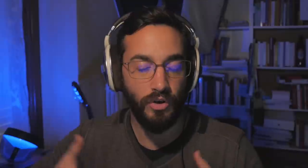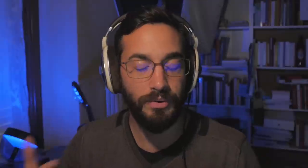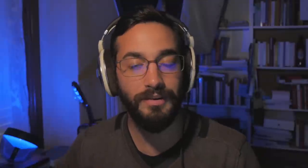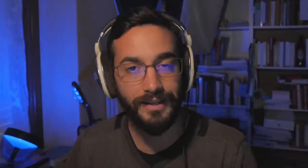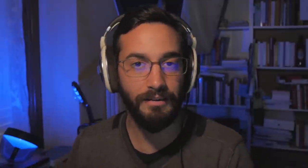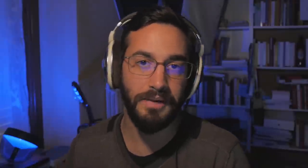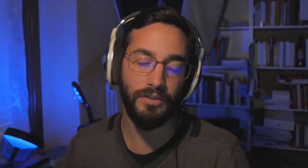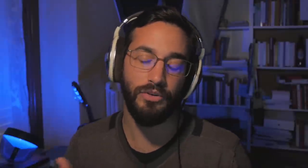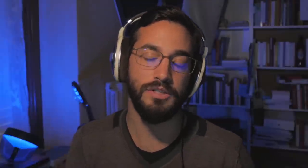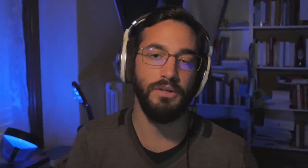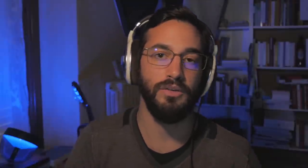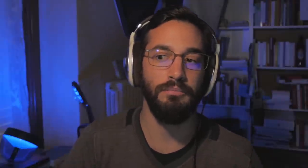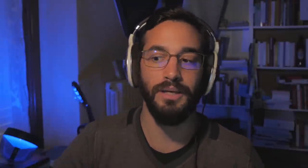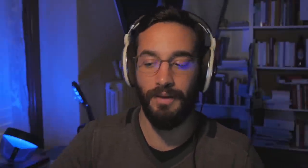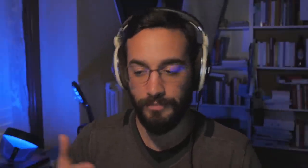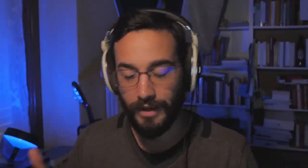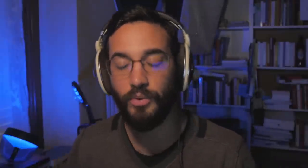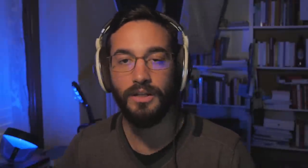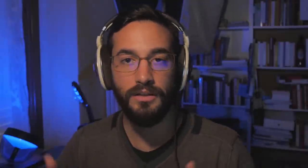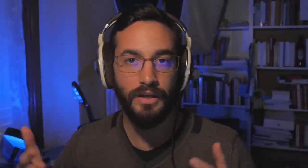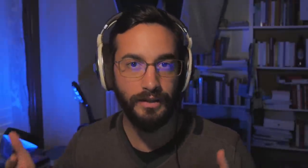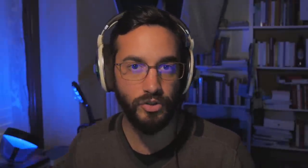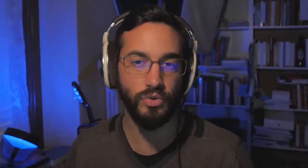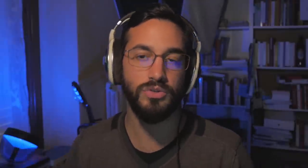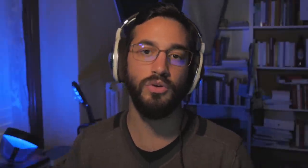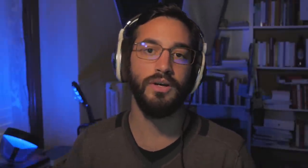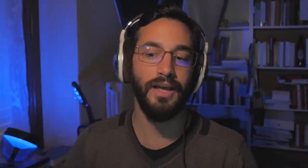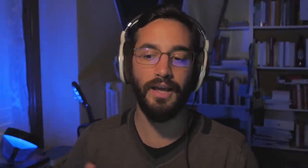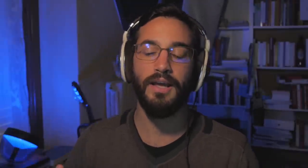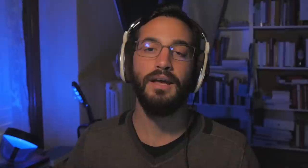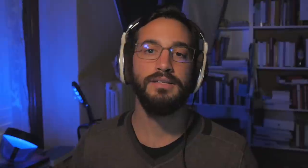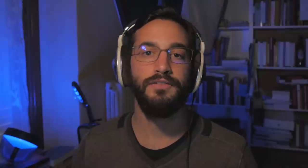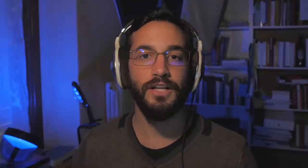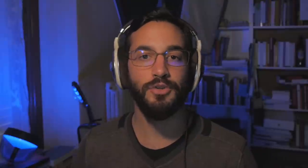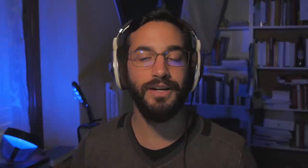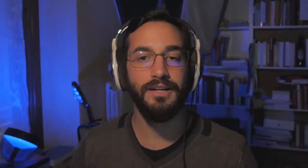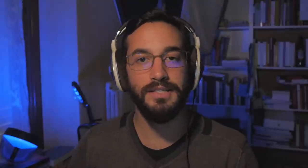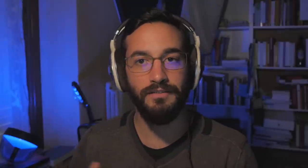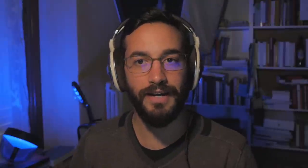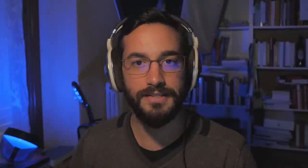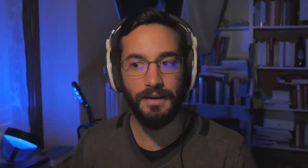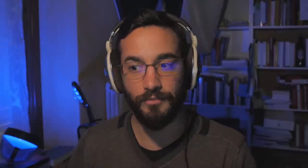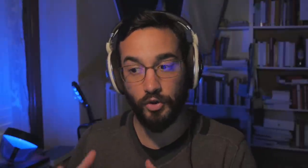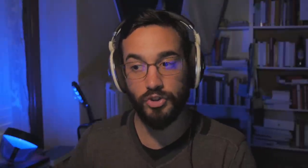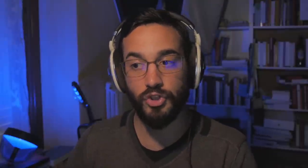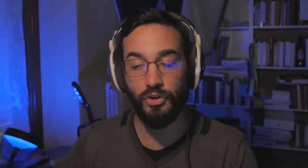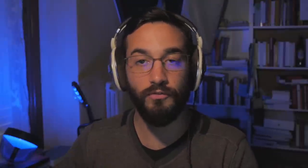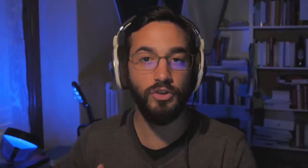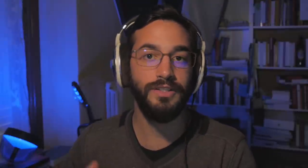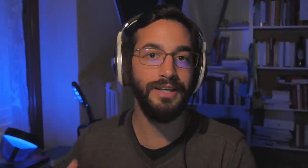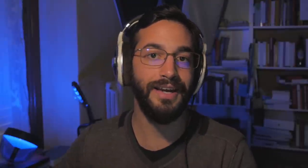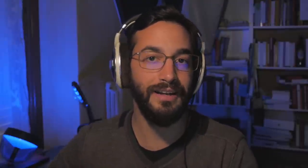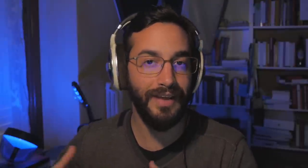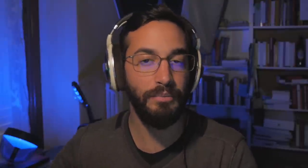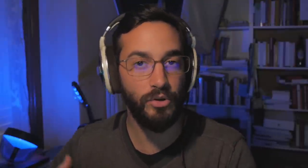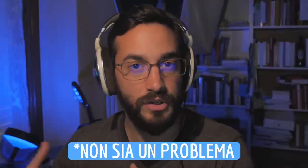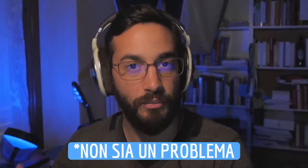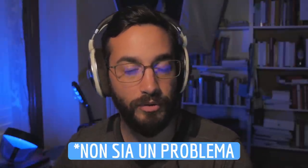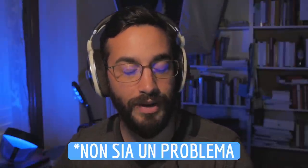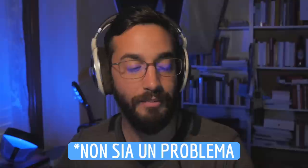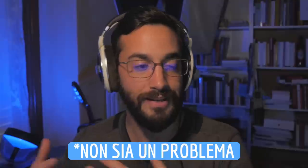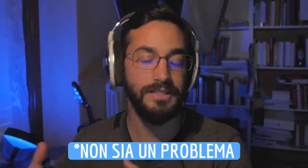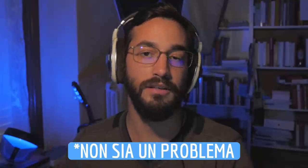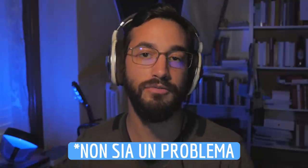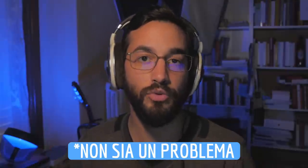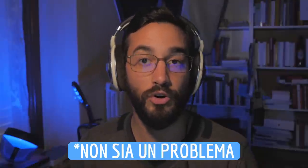il contesto è completamente cambiato rispetto a prima e quindi è giusto che si faccia un'analisi diversa. Con ciò non voglio dire che il debito